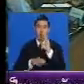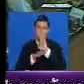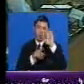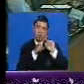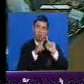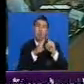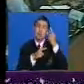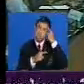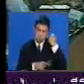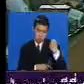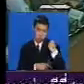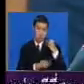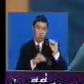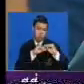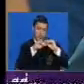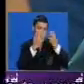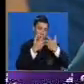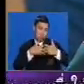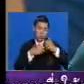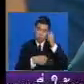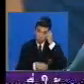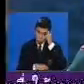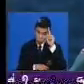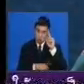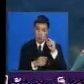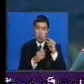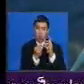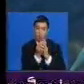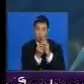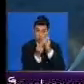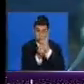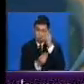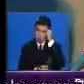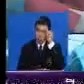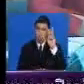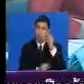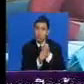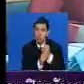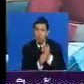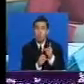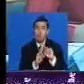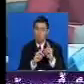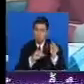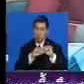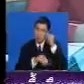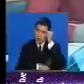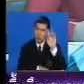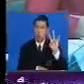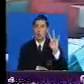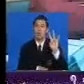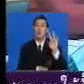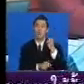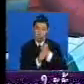ให้เพิ่มกำลังการผลิตจากปกติที่ผลิต6วันต่อสัปดาห์เฉลี่ยวันละประมาณ 140,000 ชิ้นให้เป็น7วันต่อสัปด